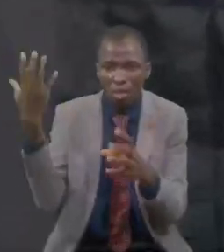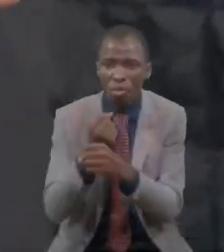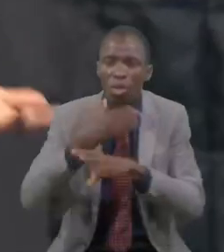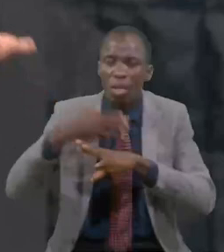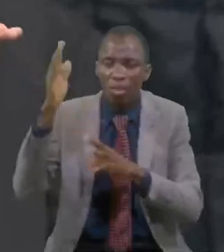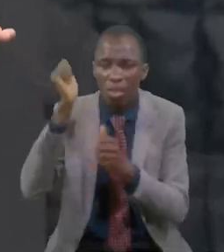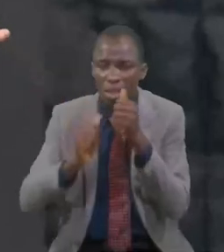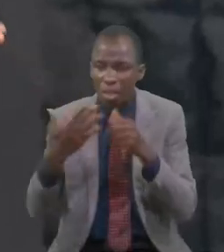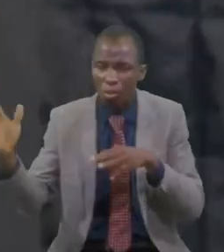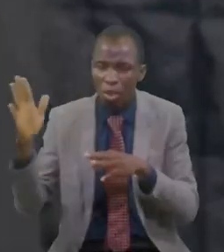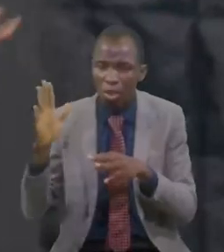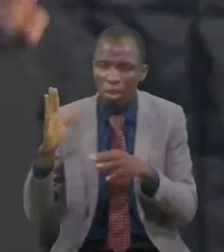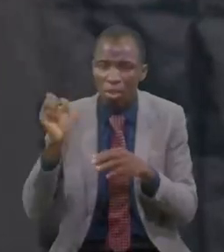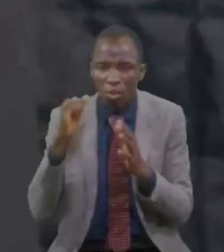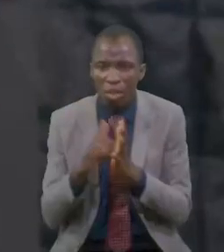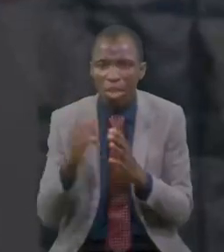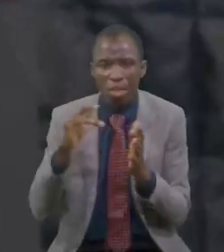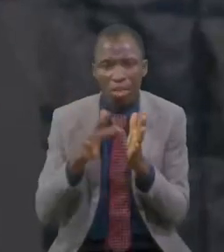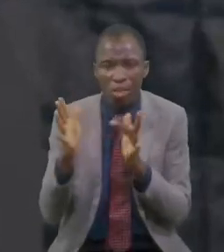Jésus-Christ maintenant